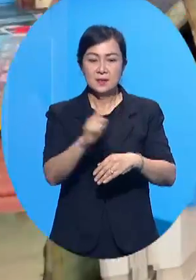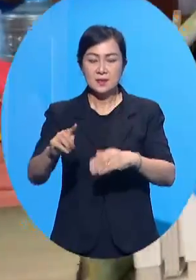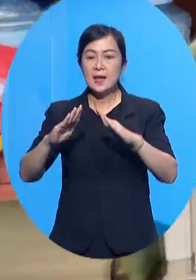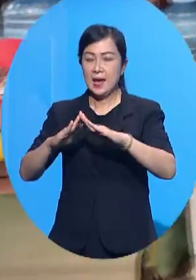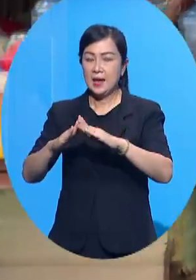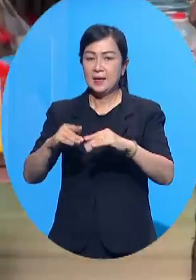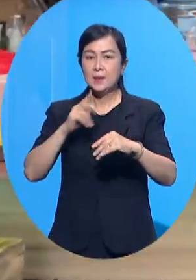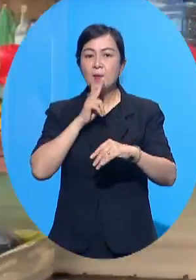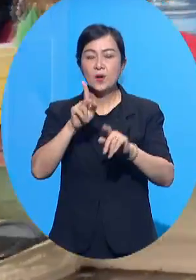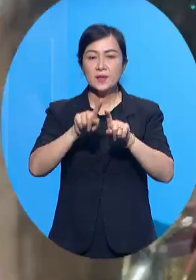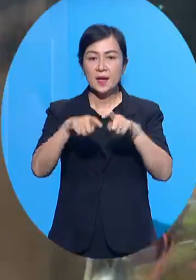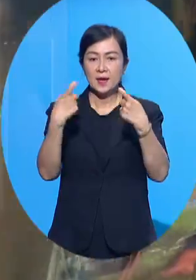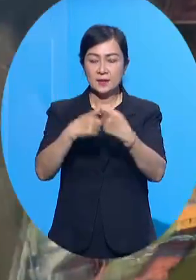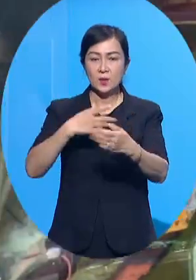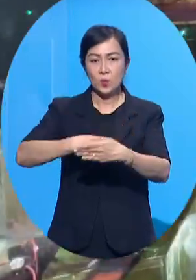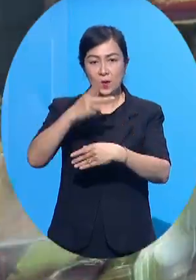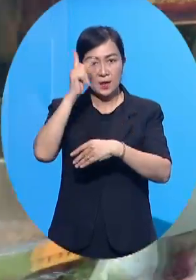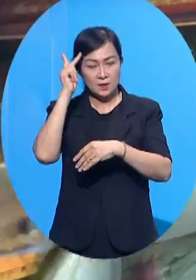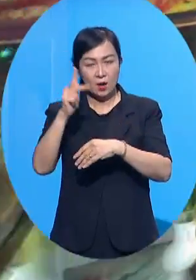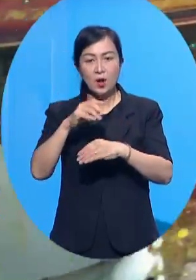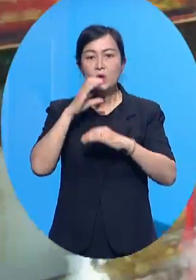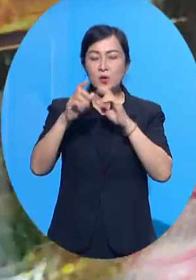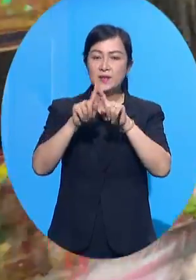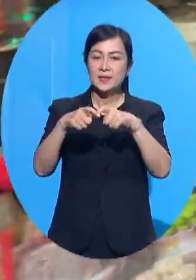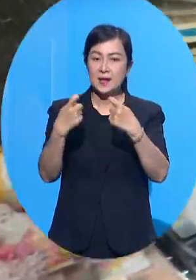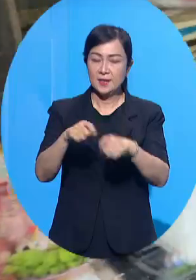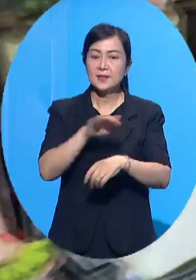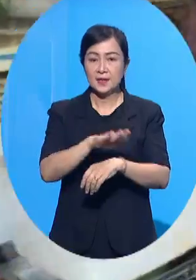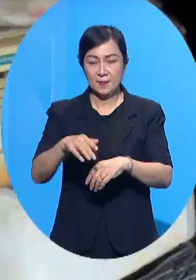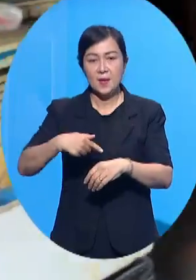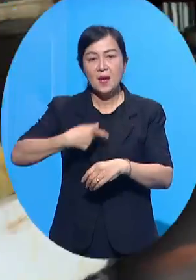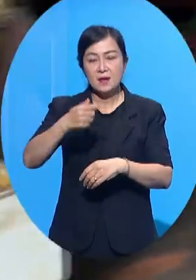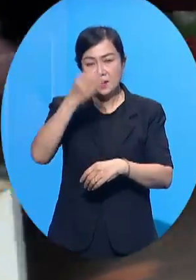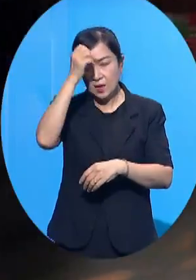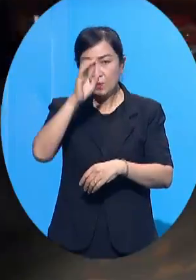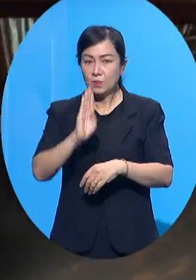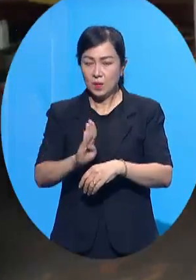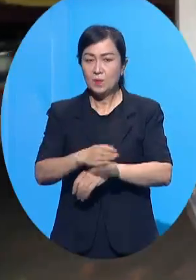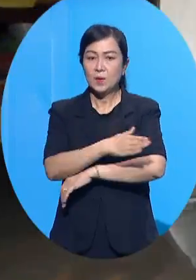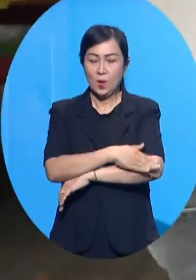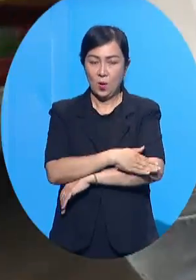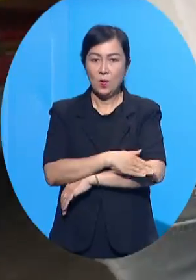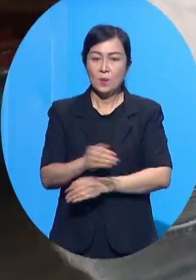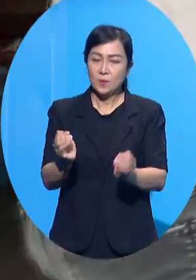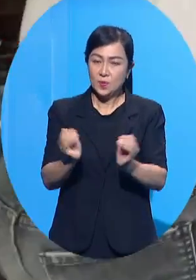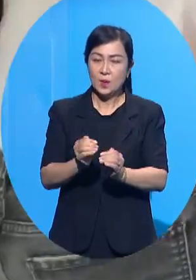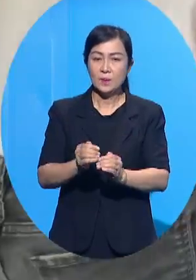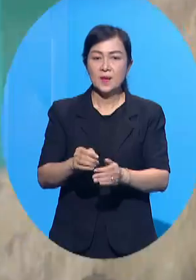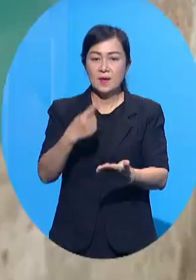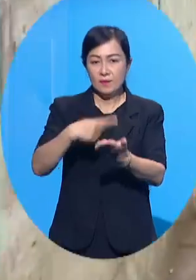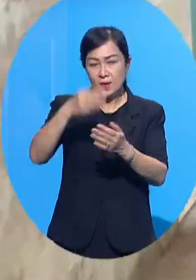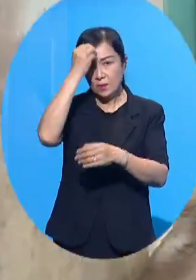hỏi gia đình các em học sinh có hoàn cảnh khó khăn trò chuyện với gia đình các em và gửi những phần học bổng hỗ trợ các em một phần nhỏ học phí học